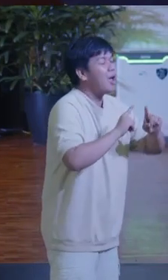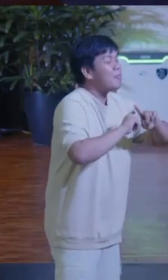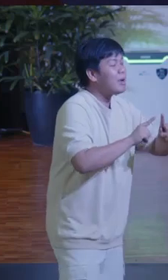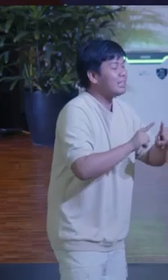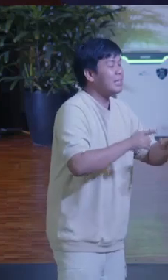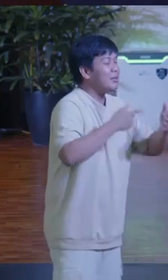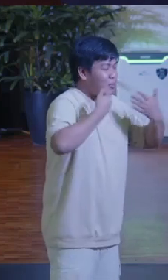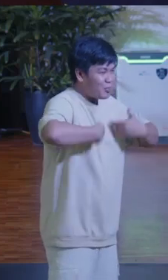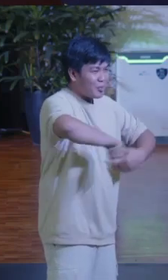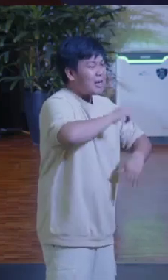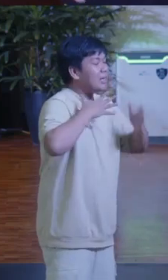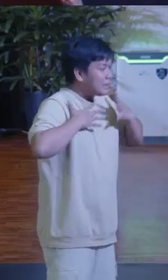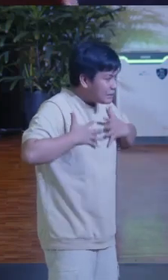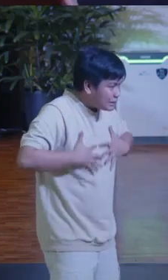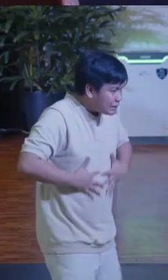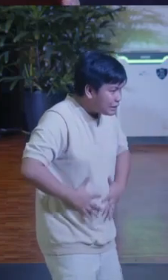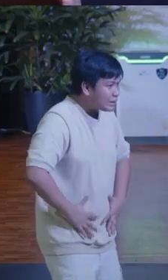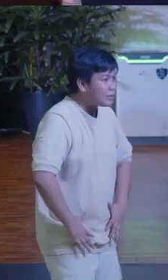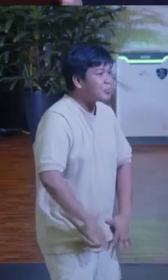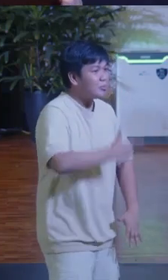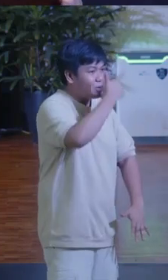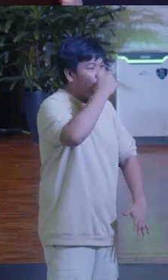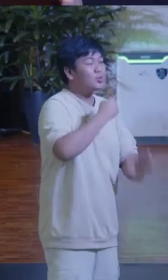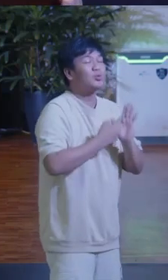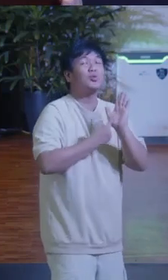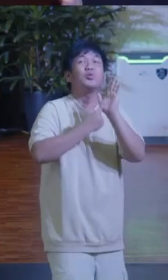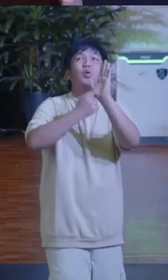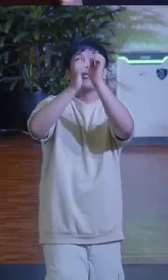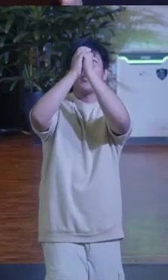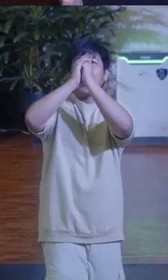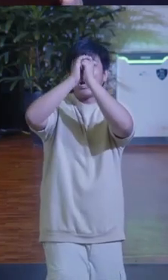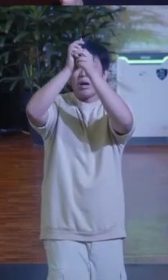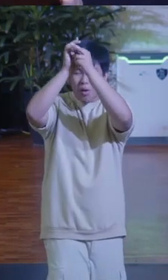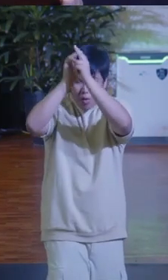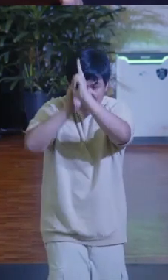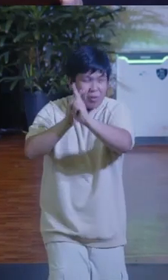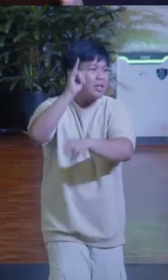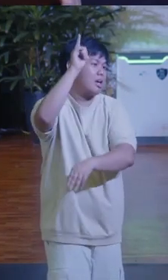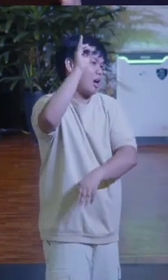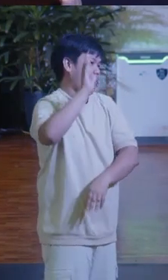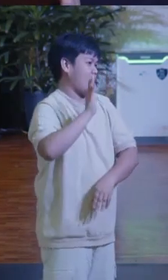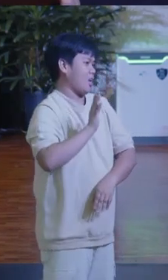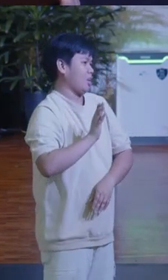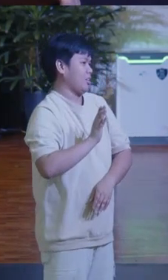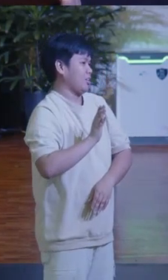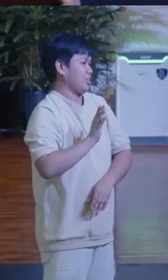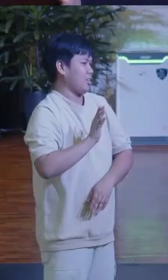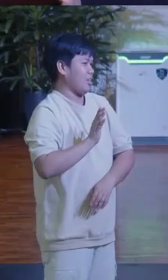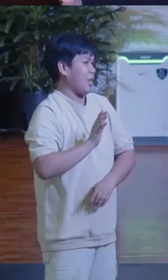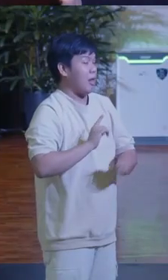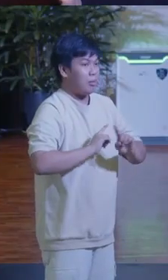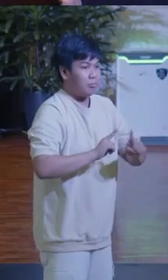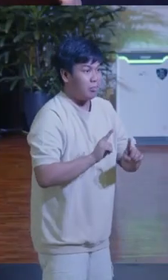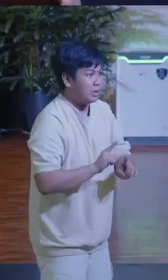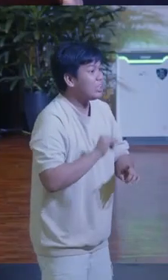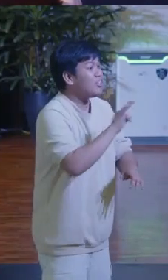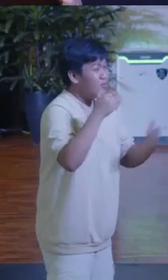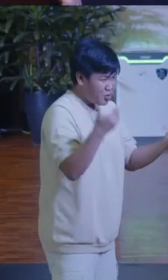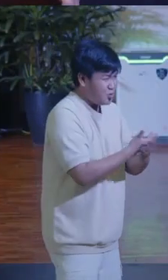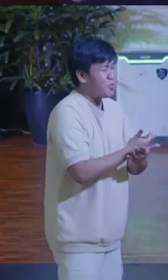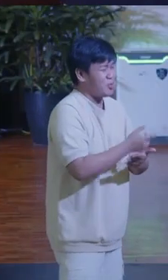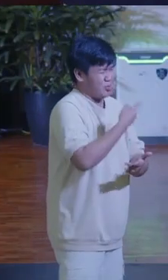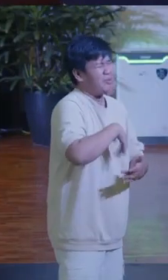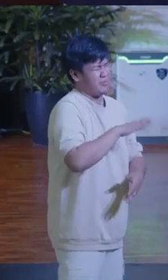mag-ingat po tayo. Madaling pulaan si Pedro sa kanyang kahinaan. Ngunit kung ating aaminin,